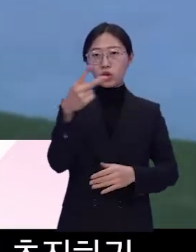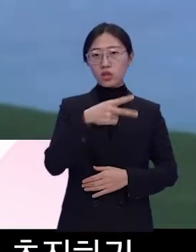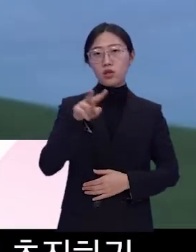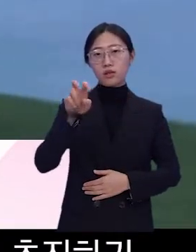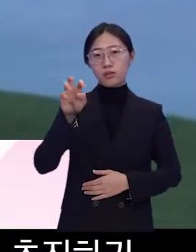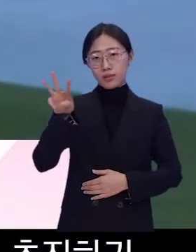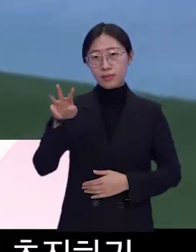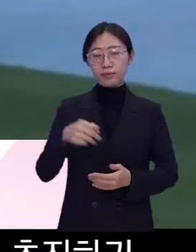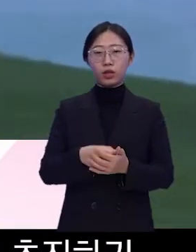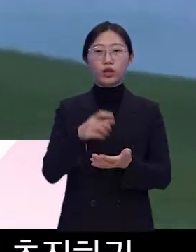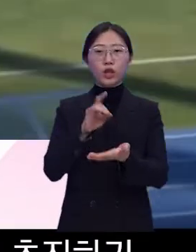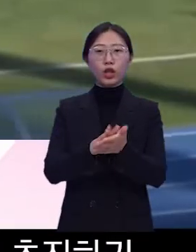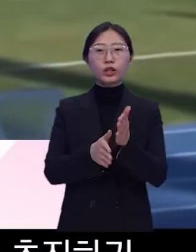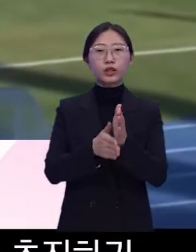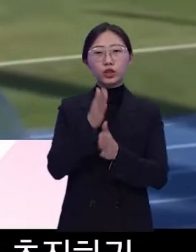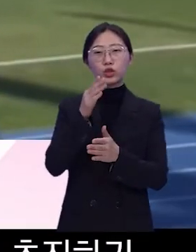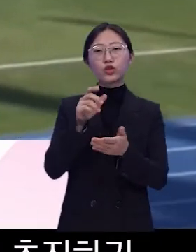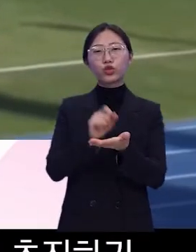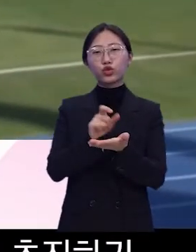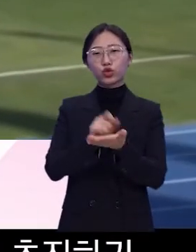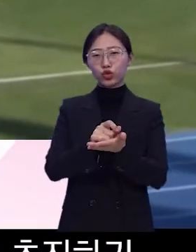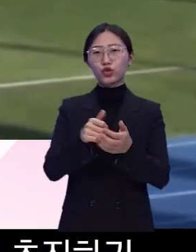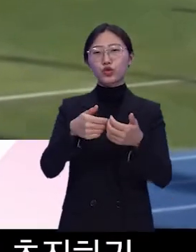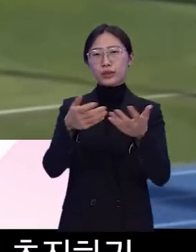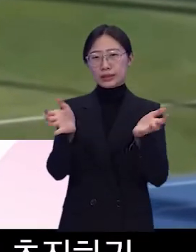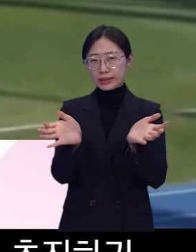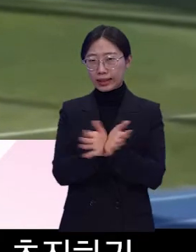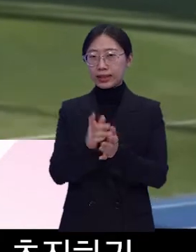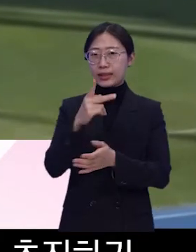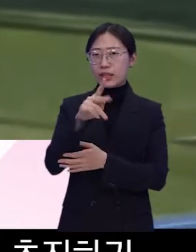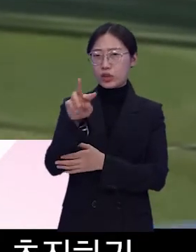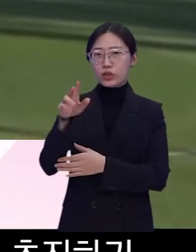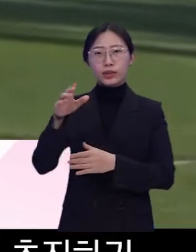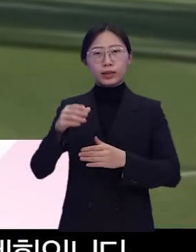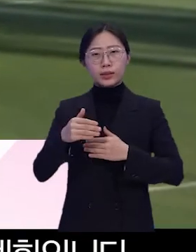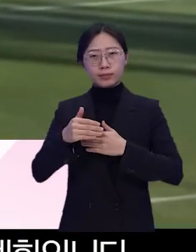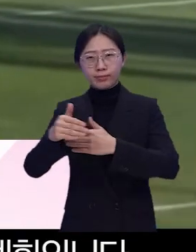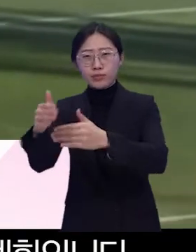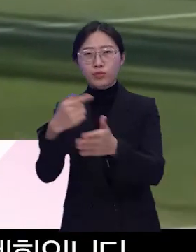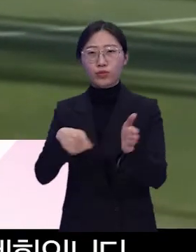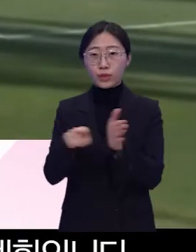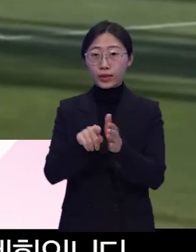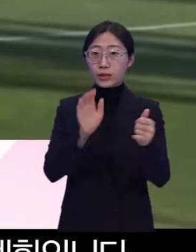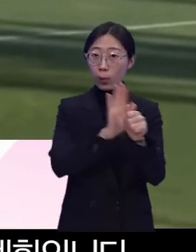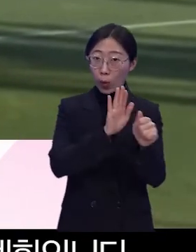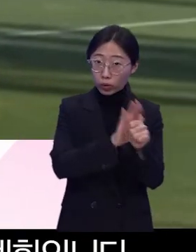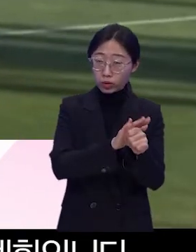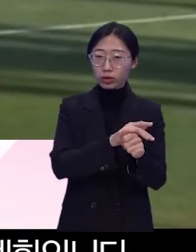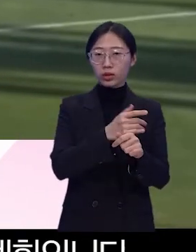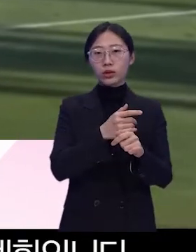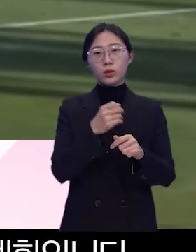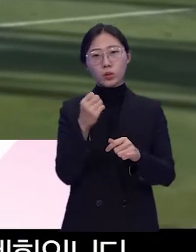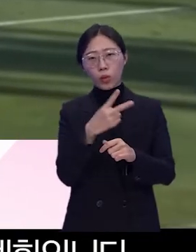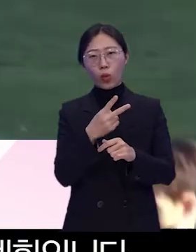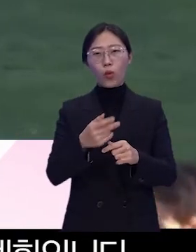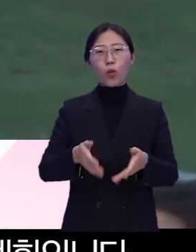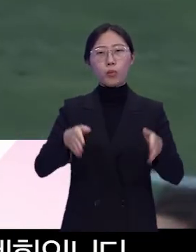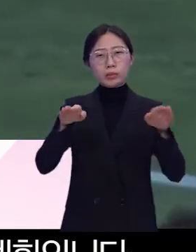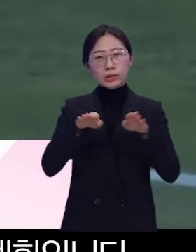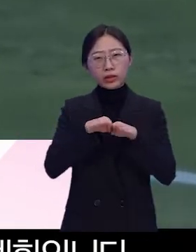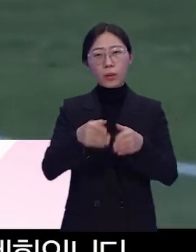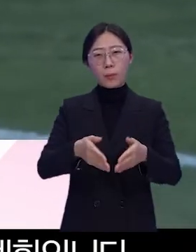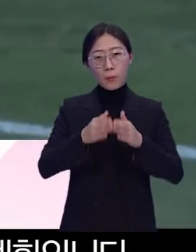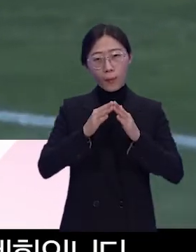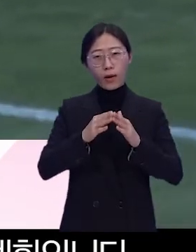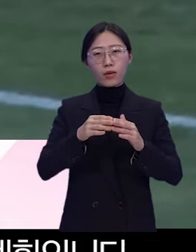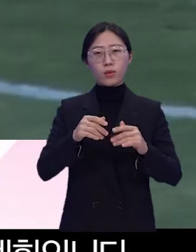함께 2023년 천안시 축구단의 K2 리그로 진출을 추진하기 위해 서포터즈 활동 지원, 부대 시설